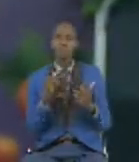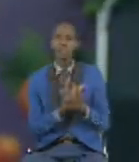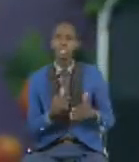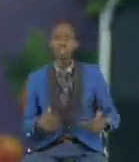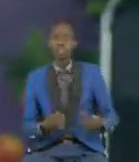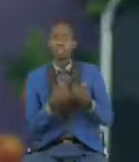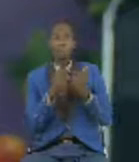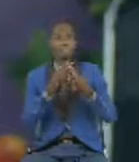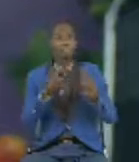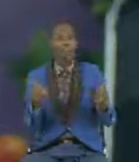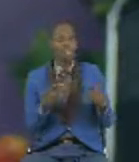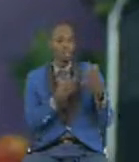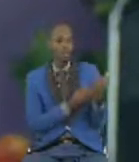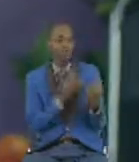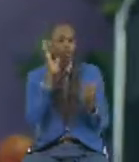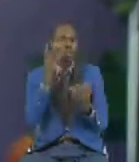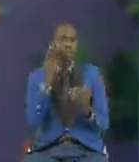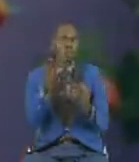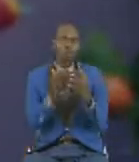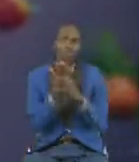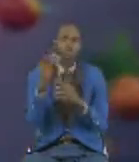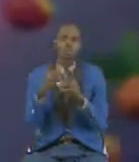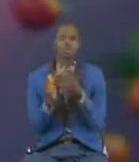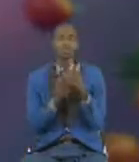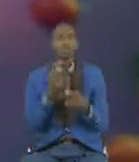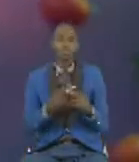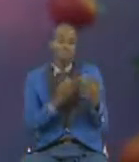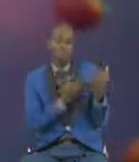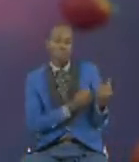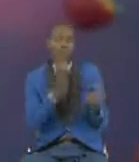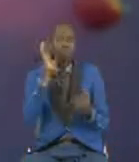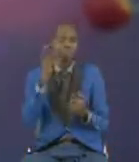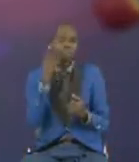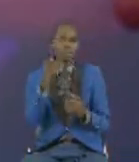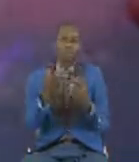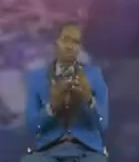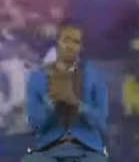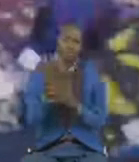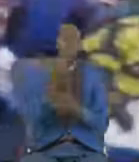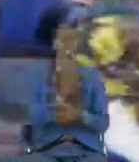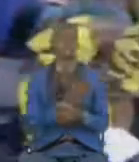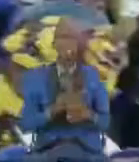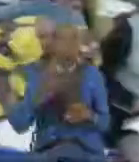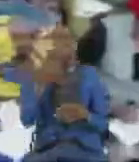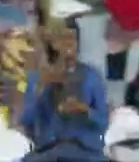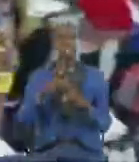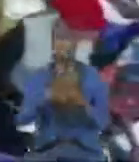mais le courage va te donner la victoire. J'ai dit le courage te donnera la victoire.